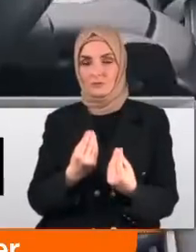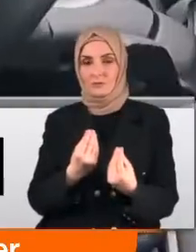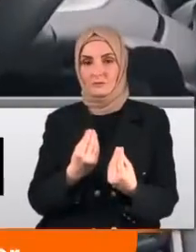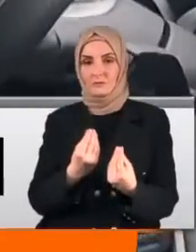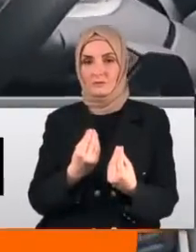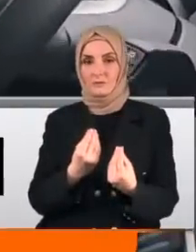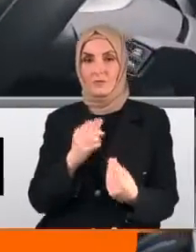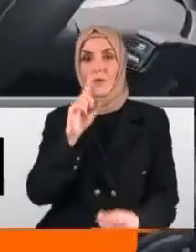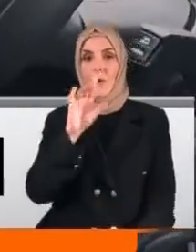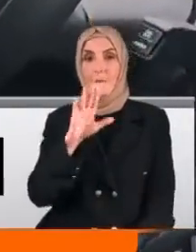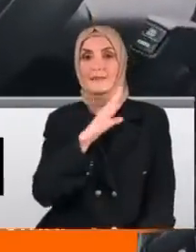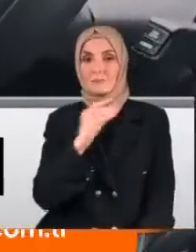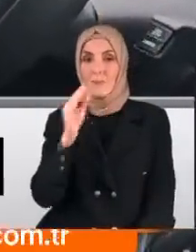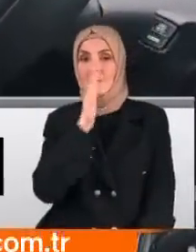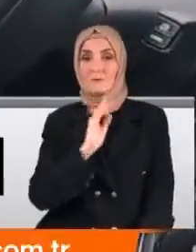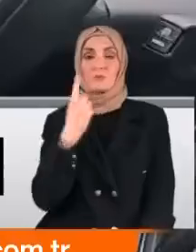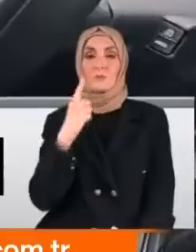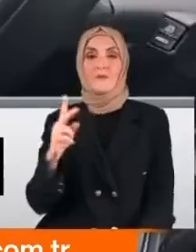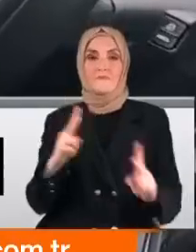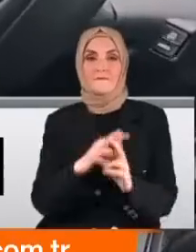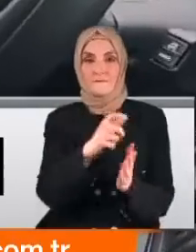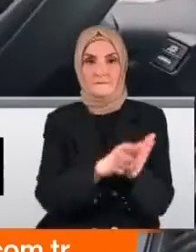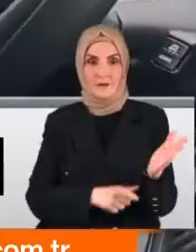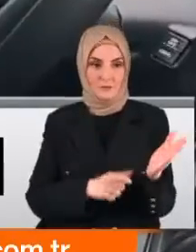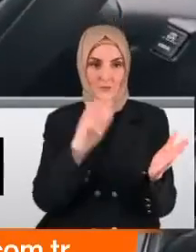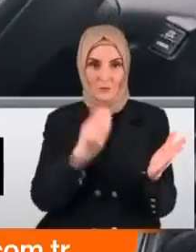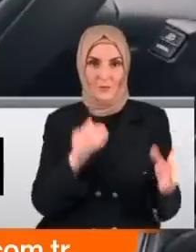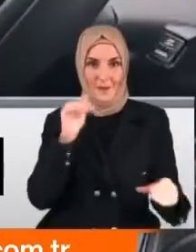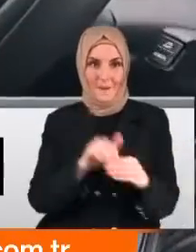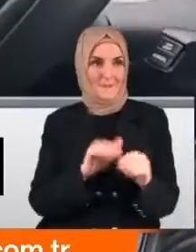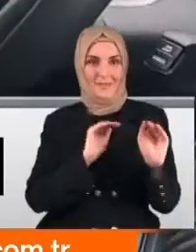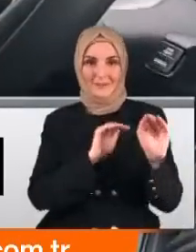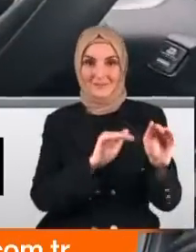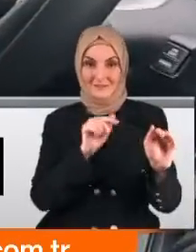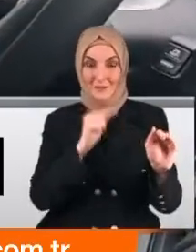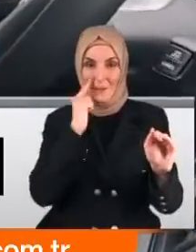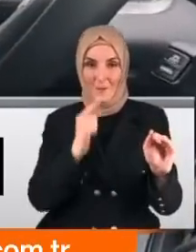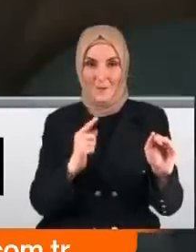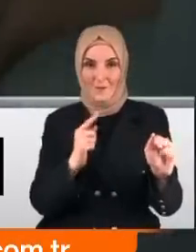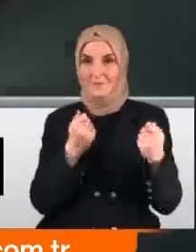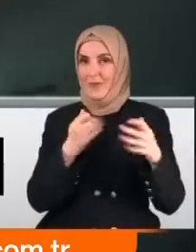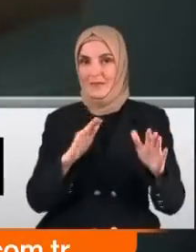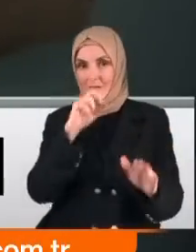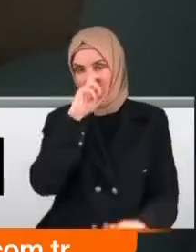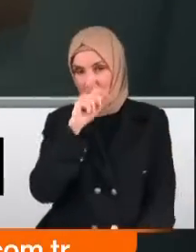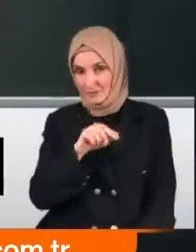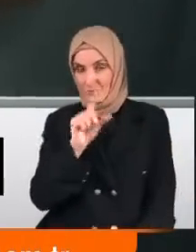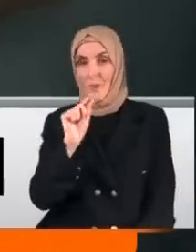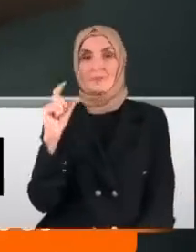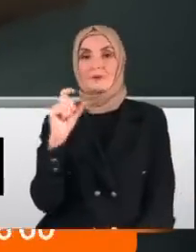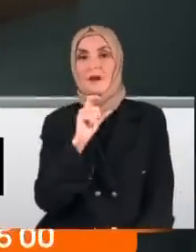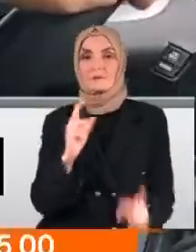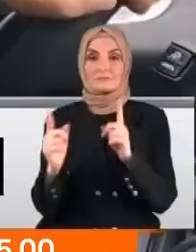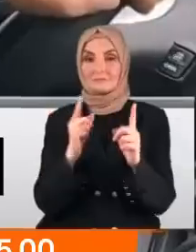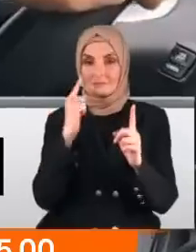15 milyon 500 bin fatura çıktı. Bu kampanyadan, bu destekten yararlanan 11 ay süreyle aylık